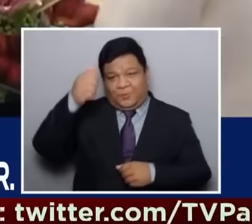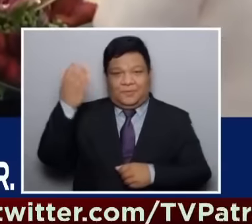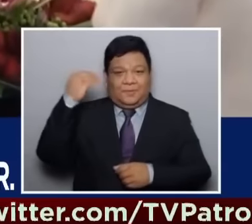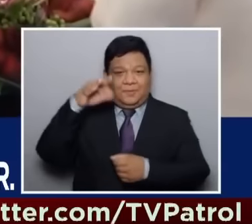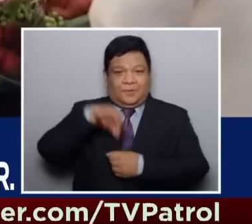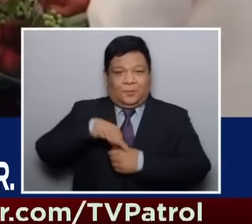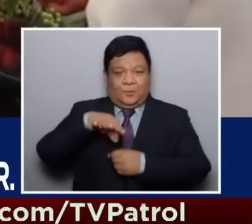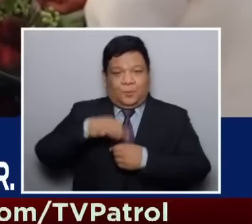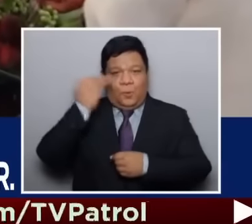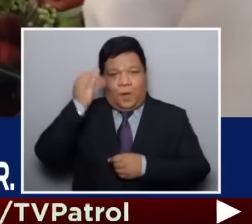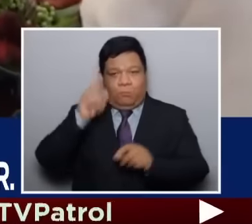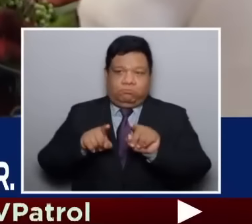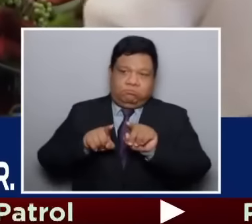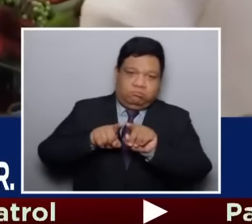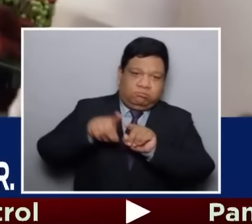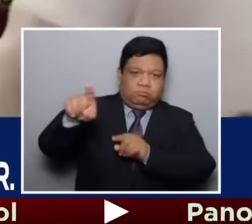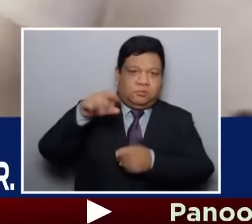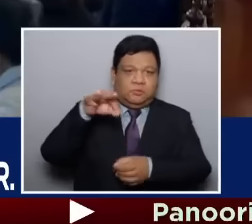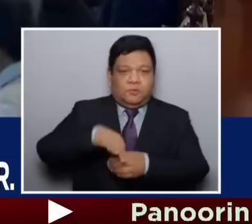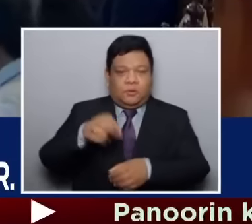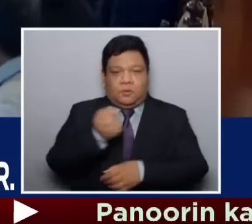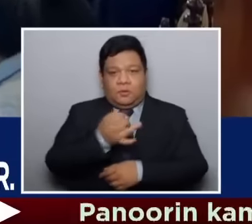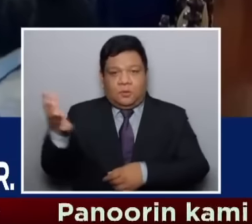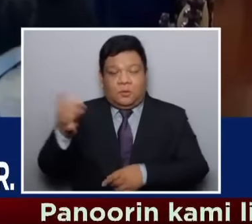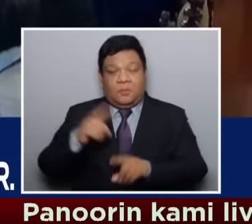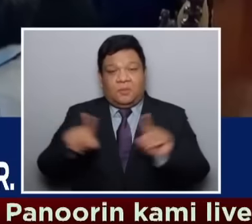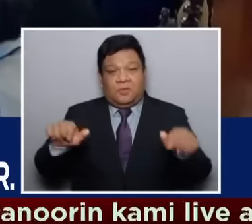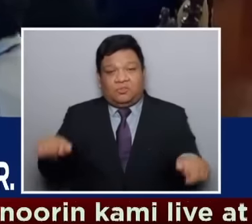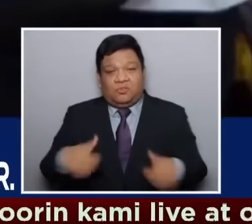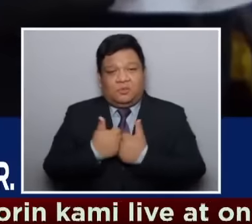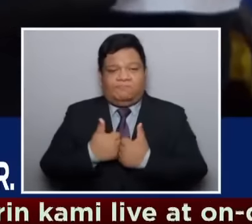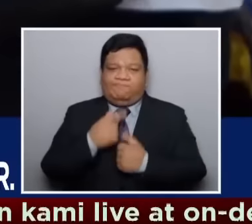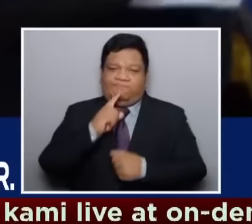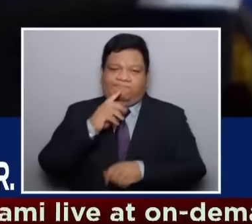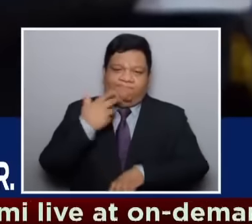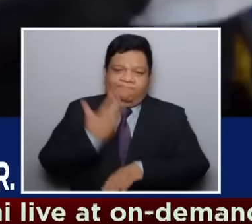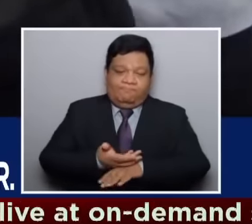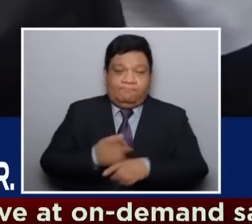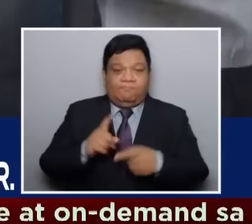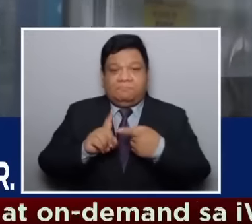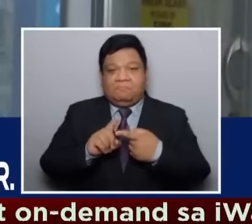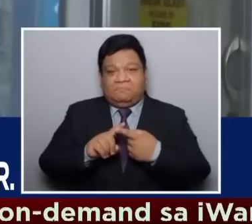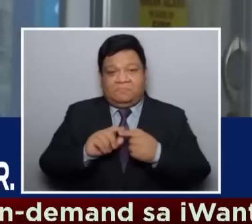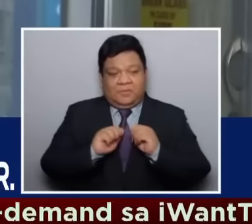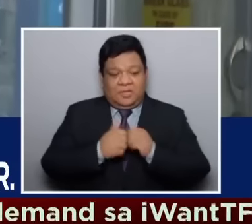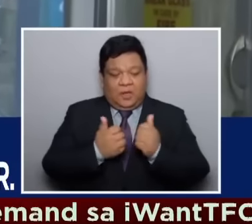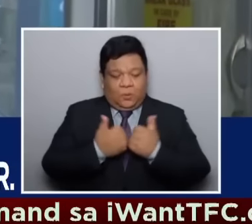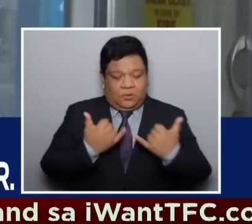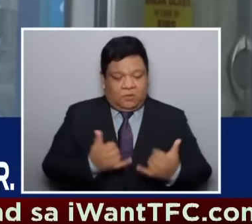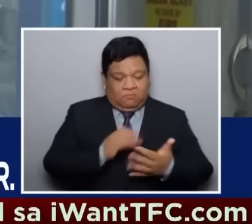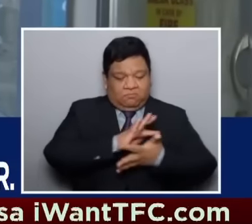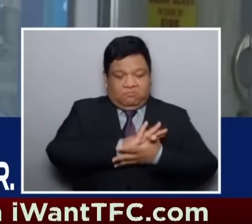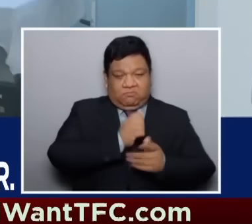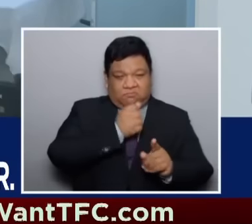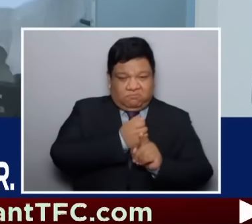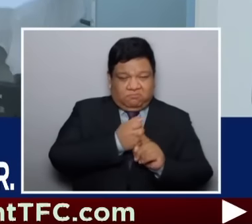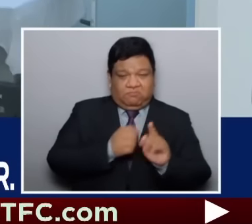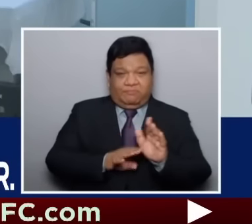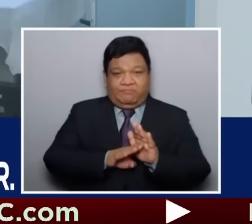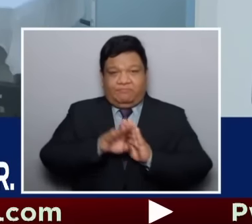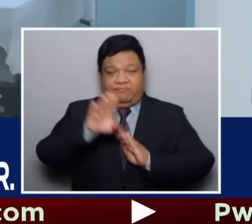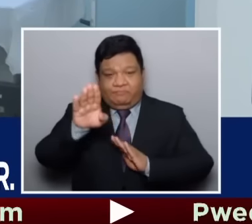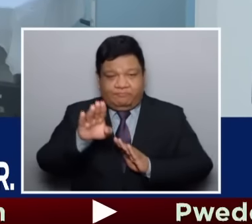Pero mahirap ang mga haharapin niyang hamon. Una na dito ang pagbangon sa pandemya. Bagamat hindi na puno ang mga ospital ng